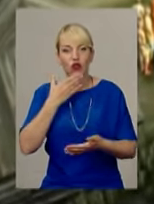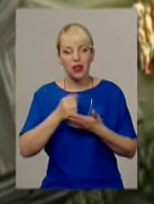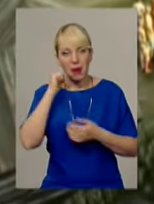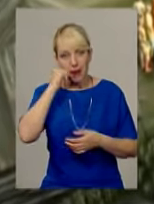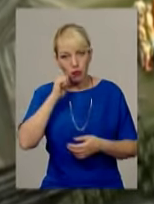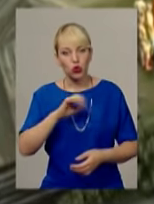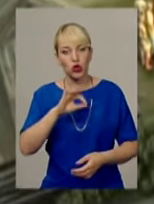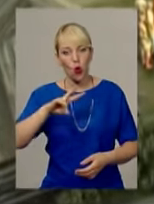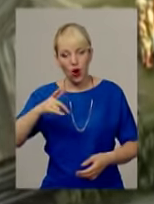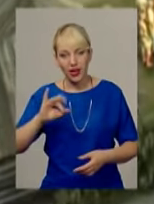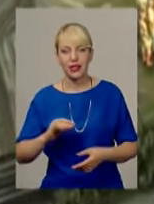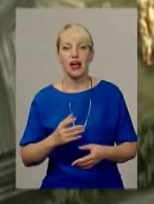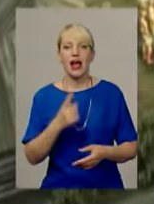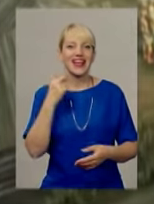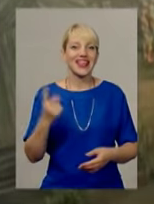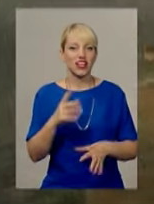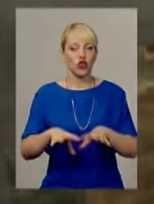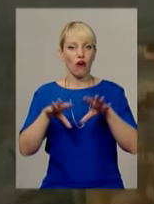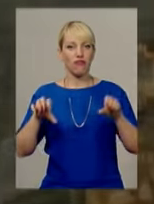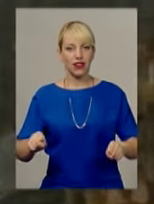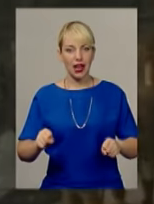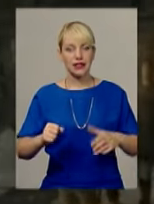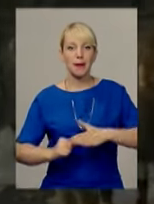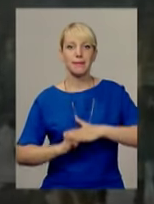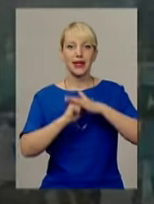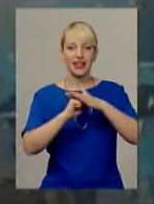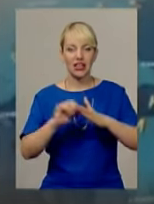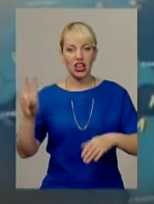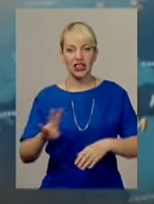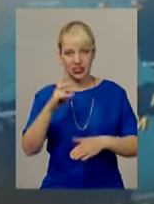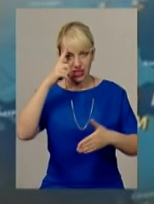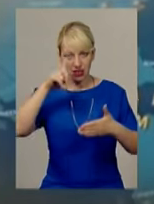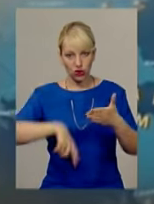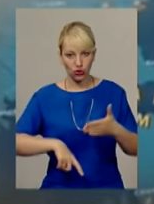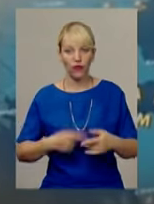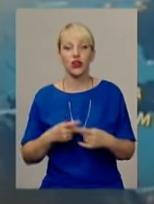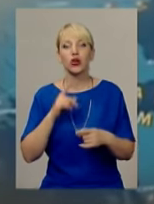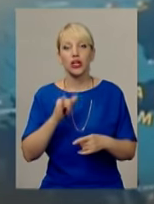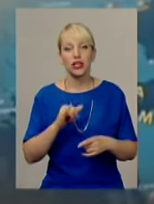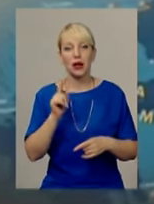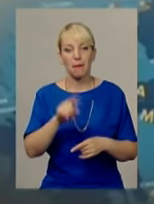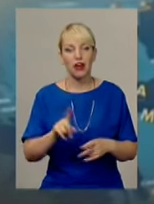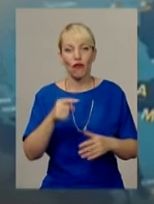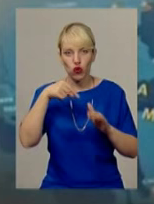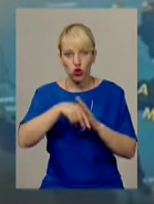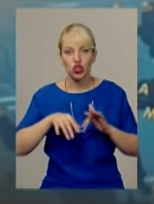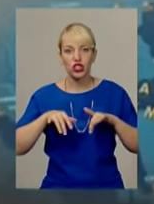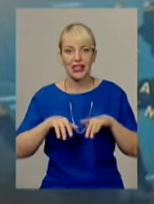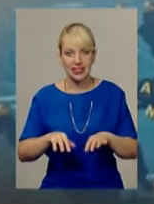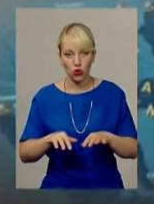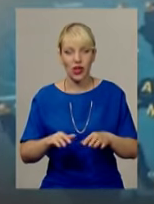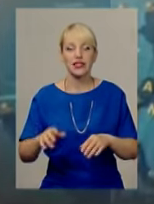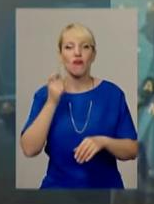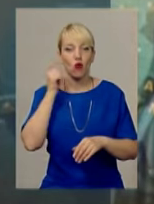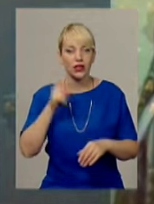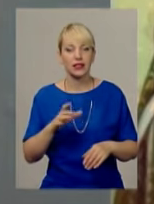єдиновладдя на руській землі, підкріплені цінностями нової монотеїстичної релігії. Тим паче, що внутрішня ситуація в країні